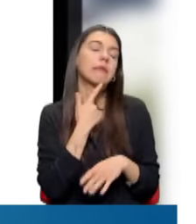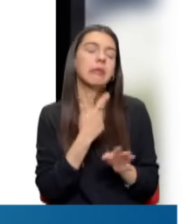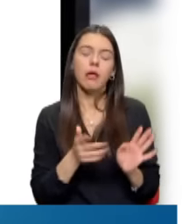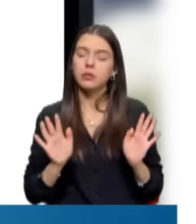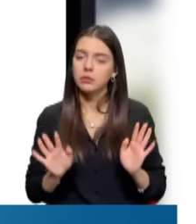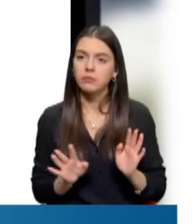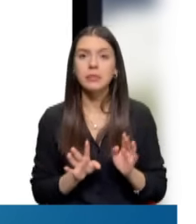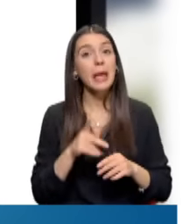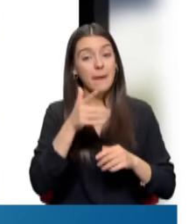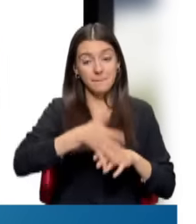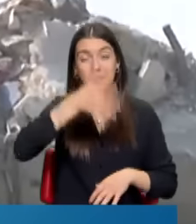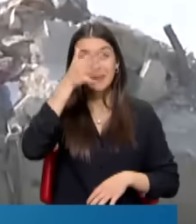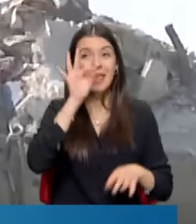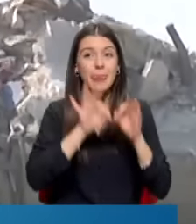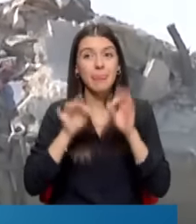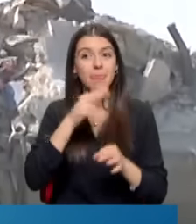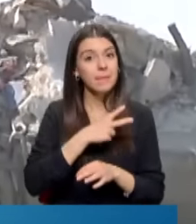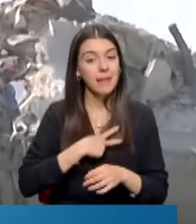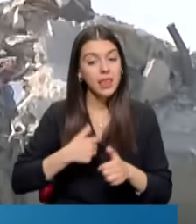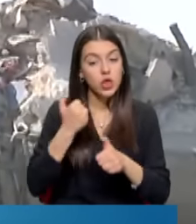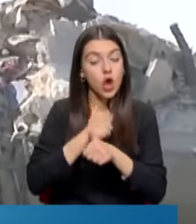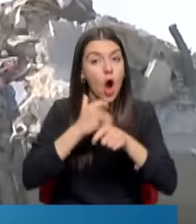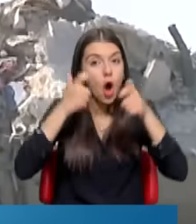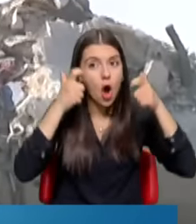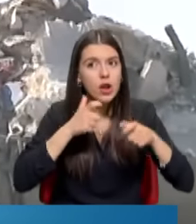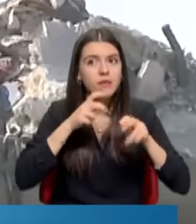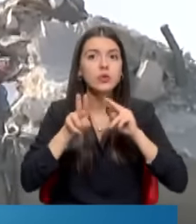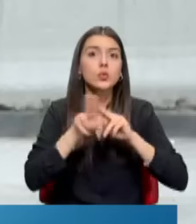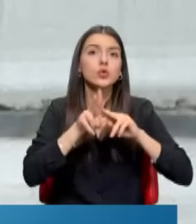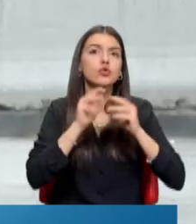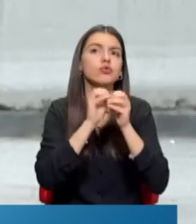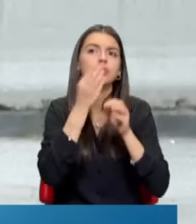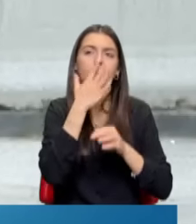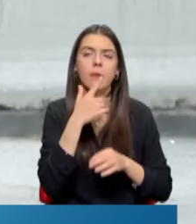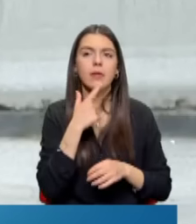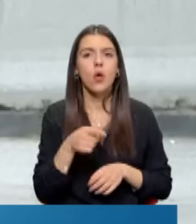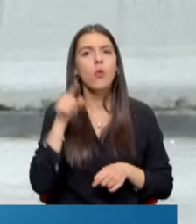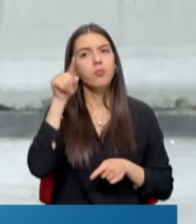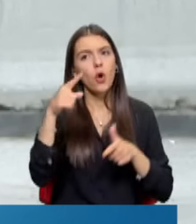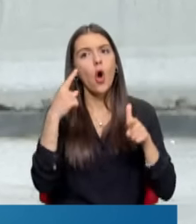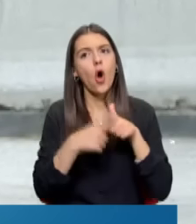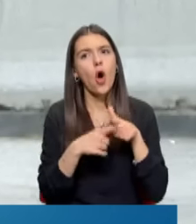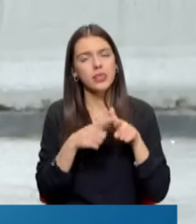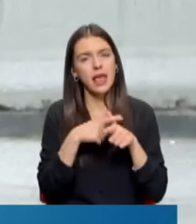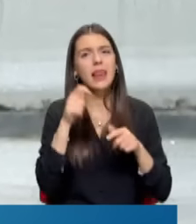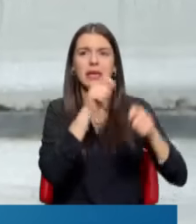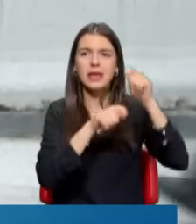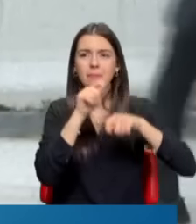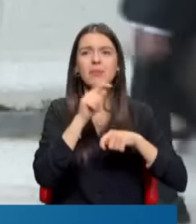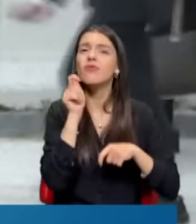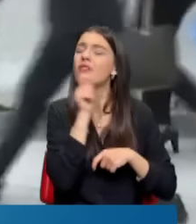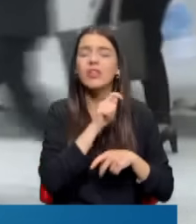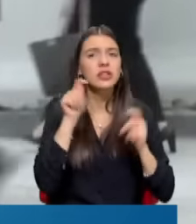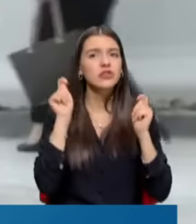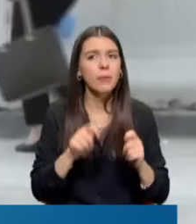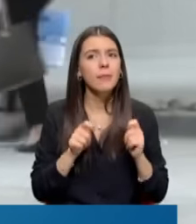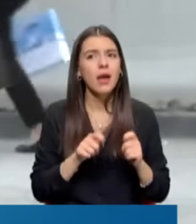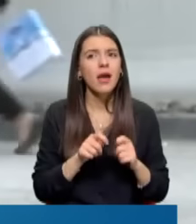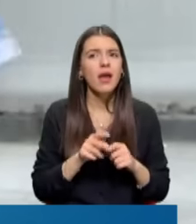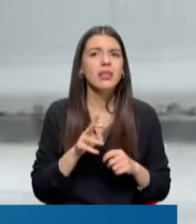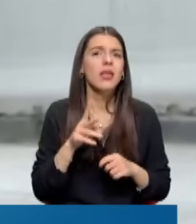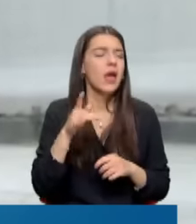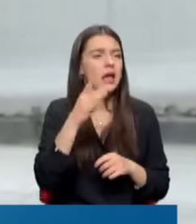Binayı denetlemesi gereken belediye görevlilerinin kusurlu olmadığı da yazıldı. Bakın, bu otelin yapımında yanlış yapan,